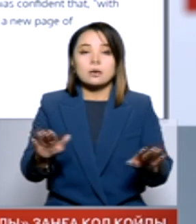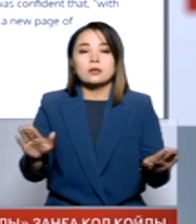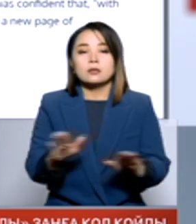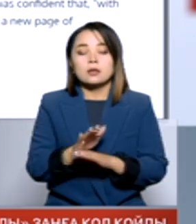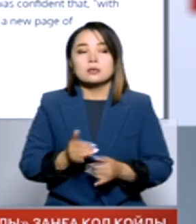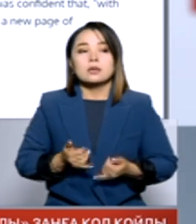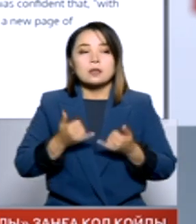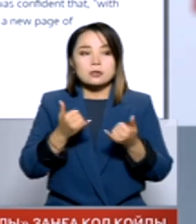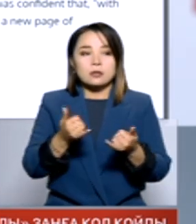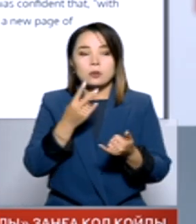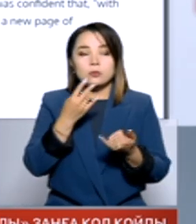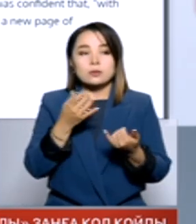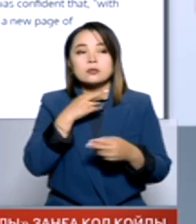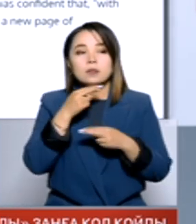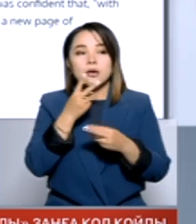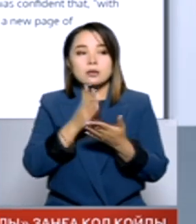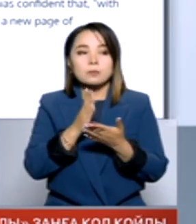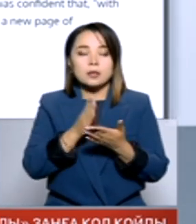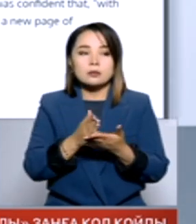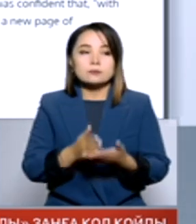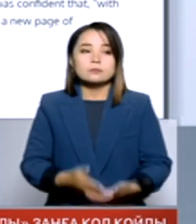ән шырқағанына мән берген.